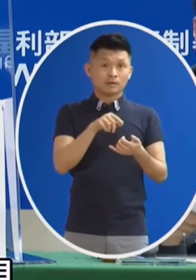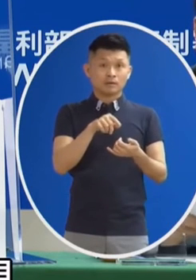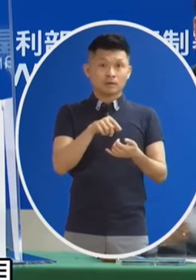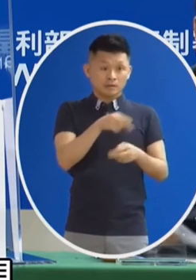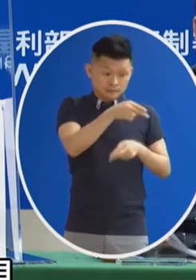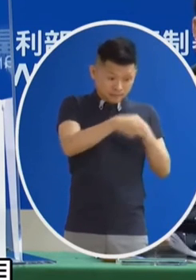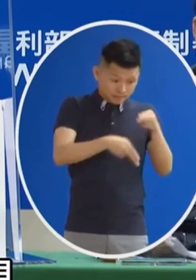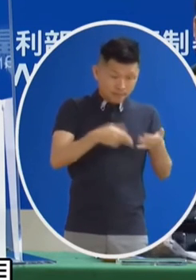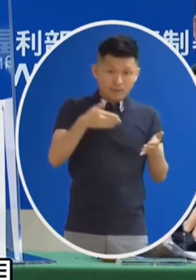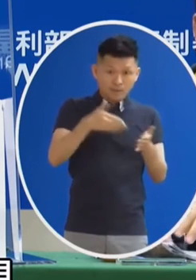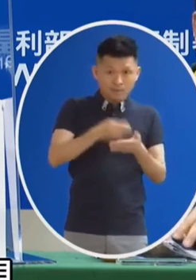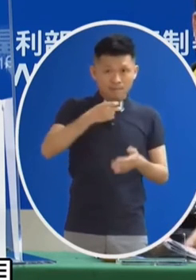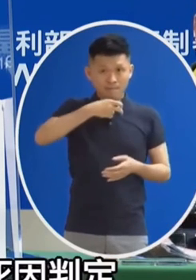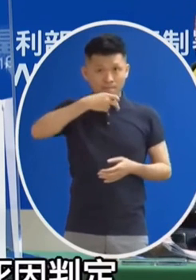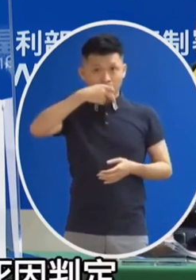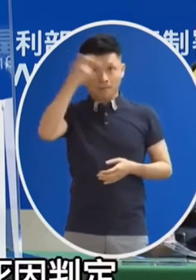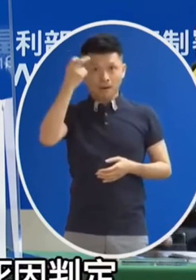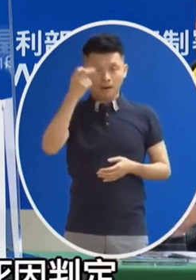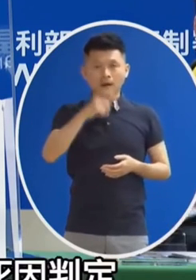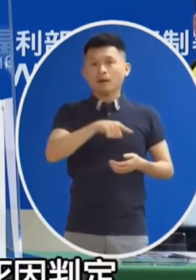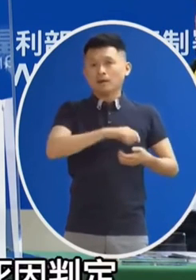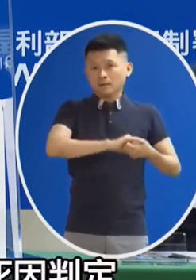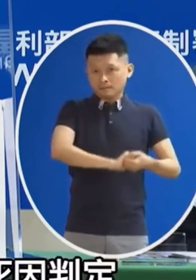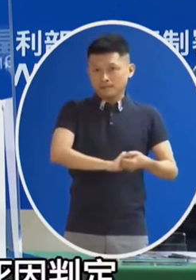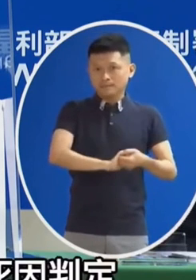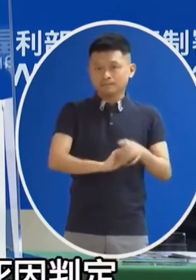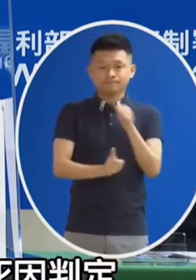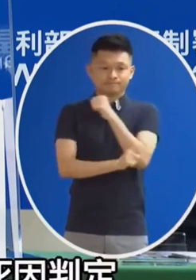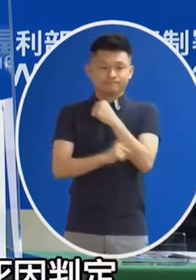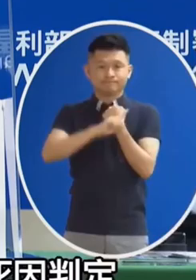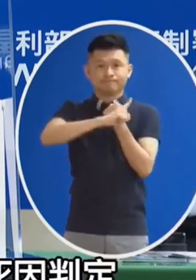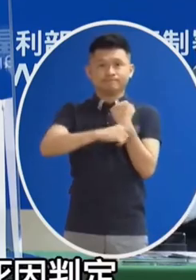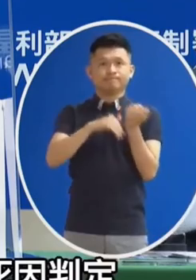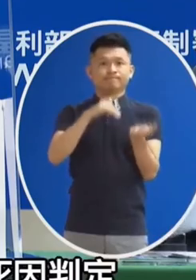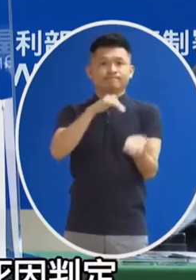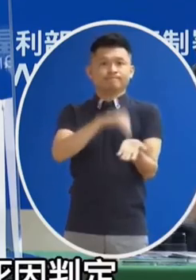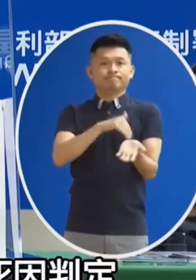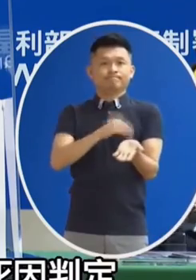发现啊 finding， 那最后还是要由法医来做死因的判定。